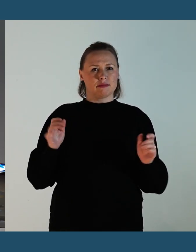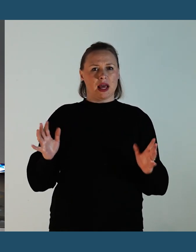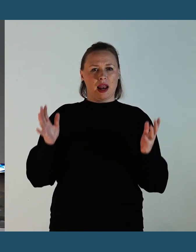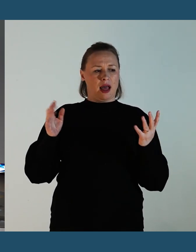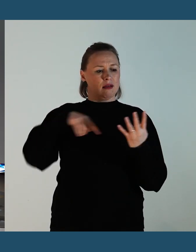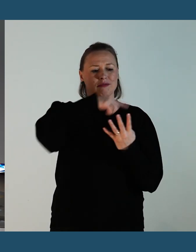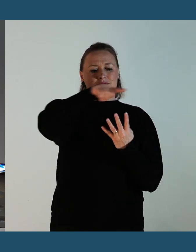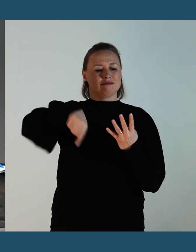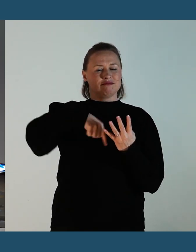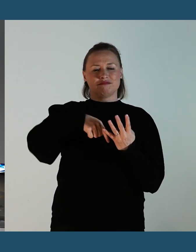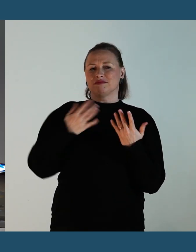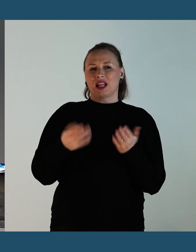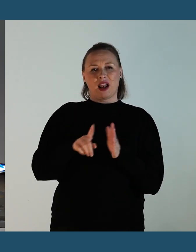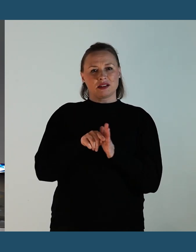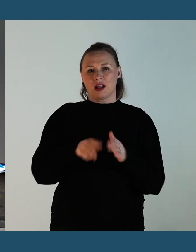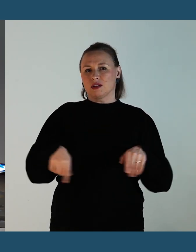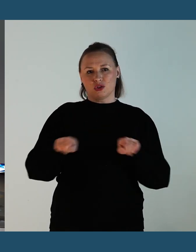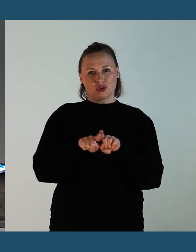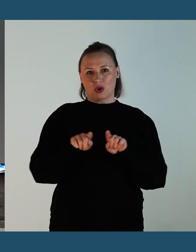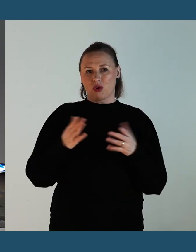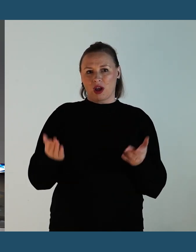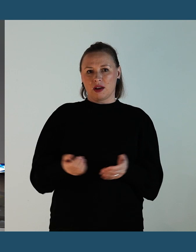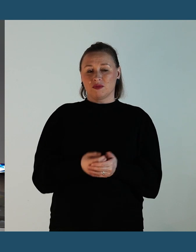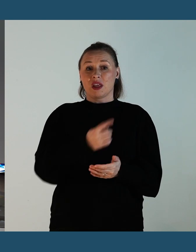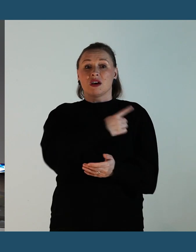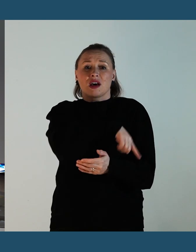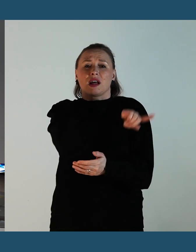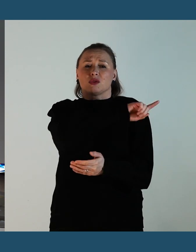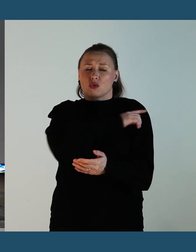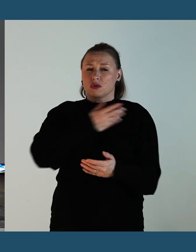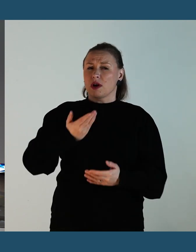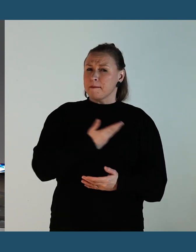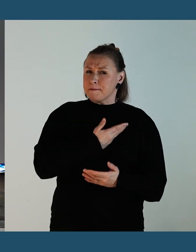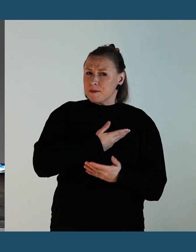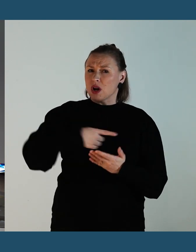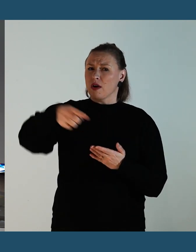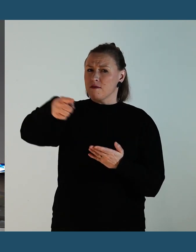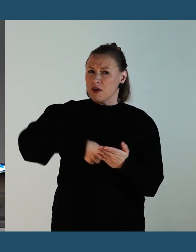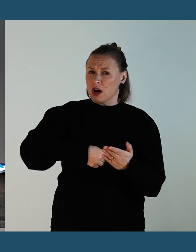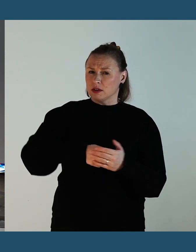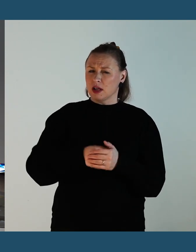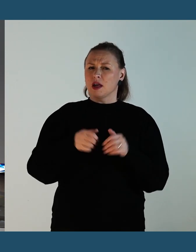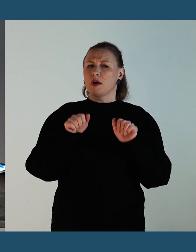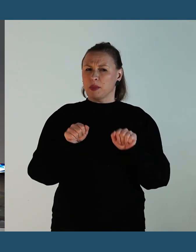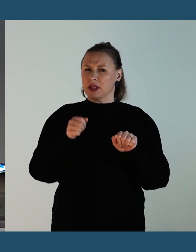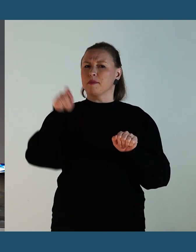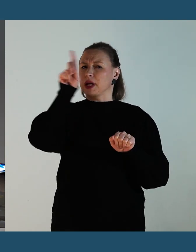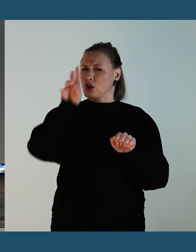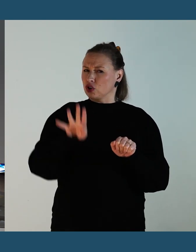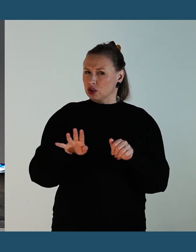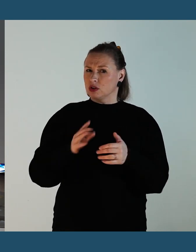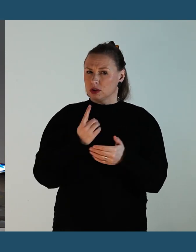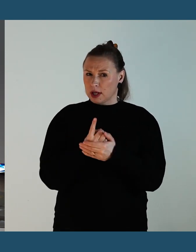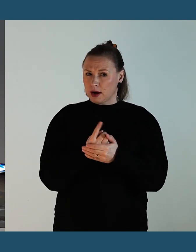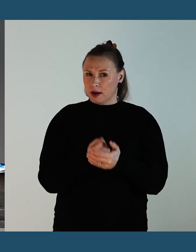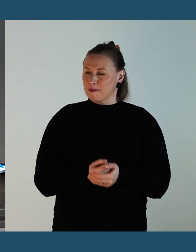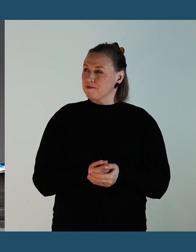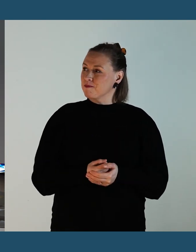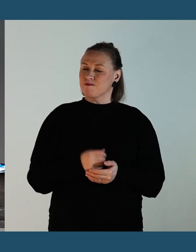tämä vaatii todella paljon resursseja meiltä ja niitä on niin kuin pitää priorisoida. Kyllä,